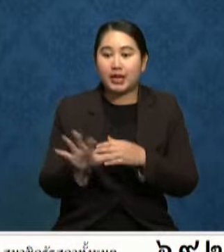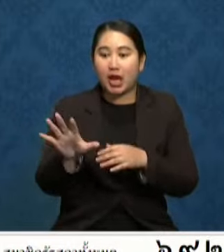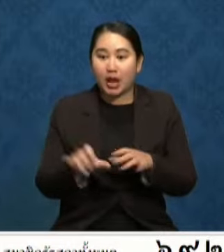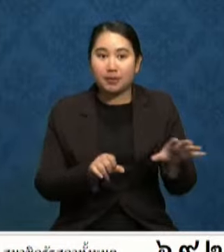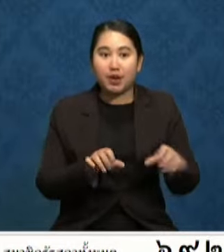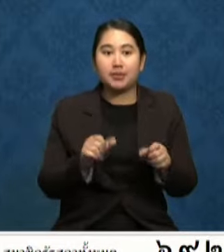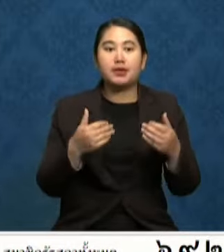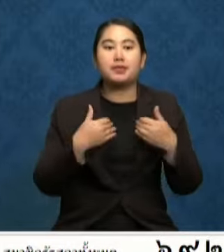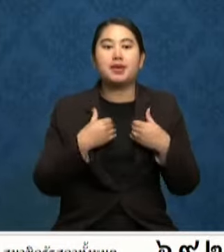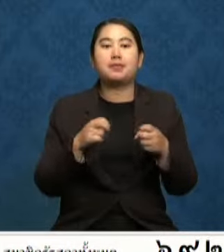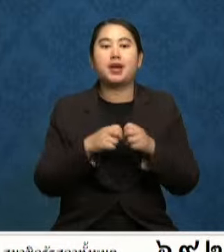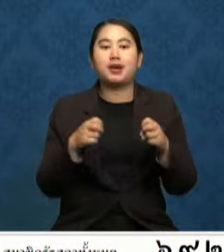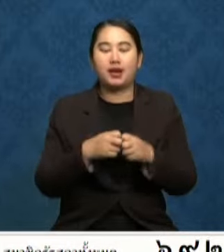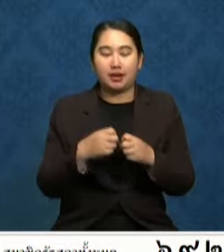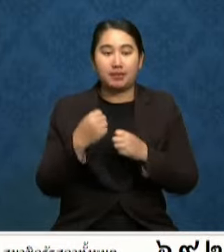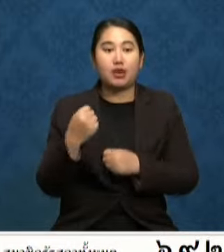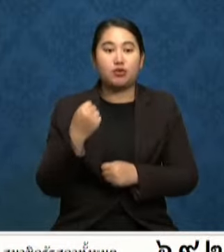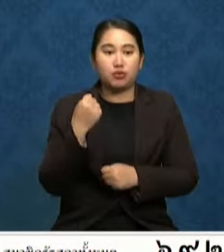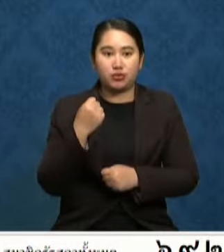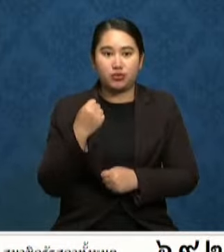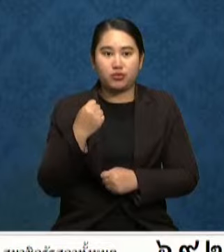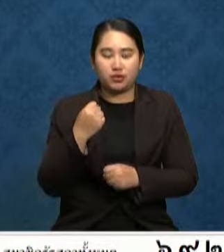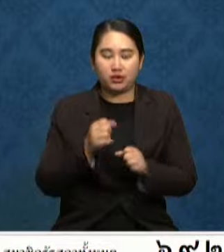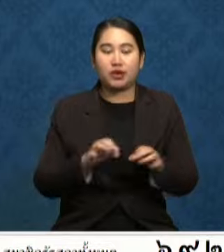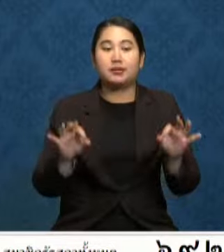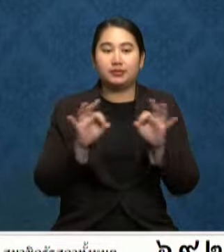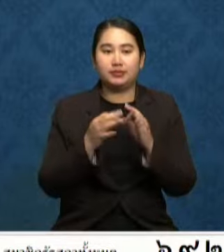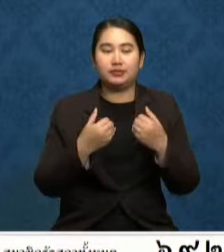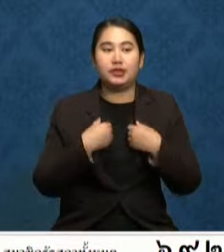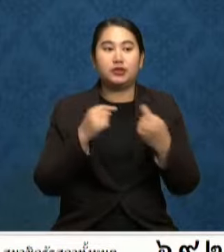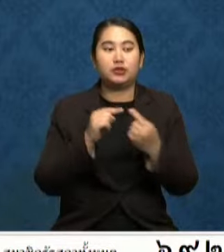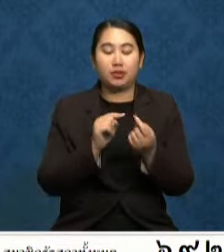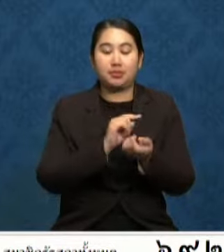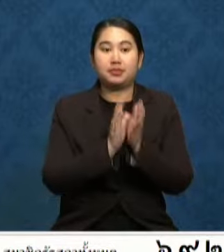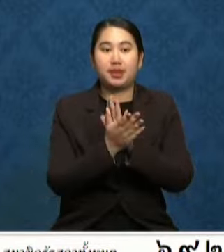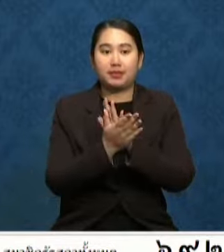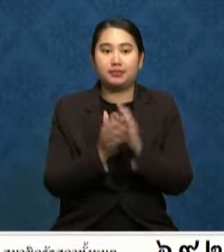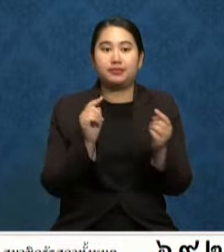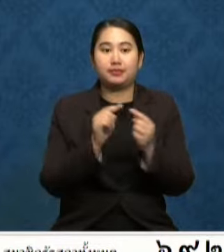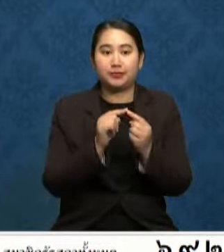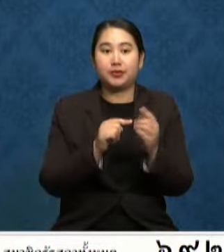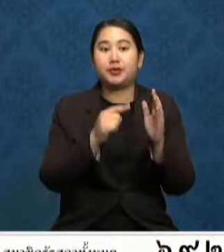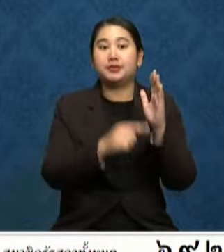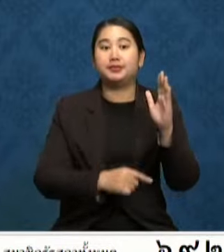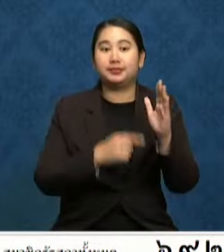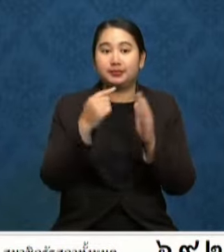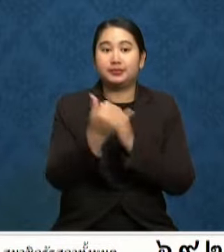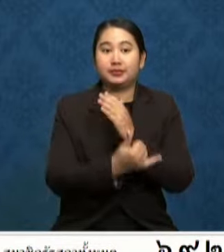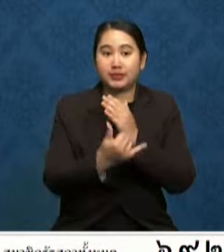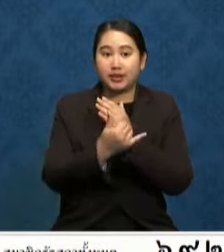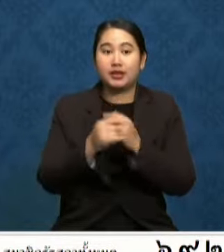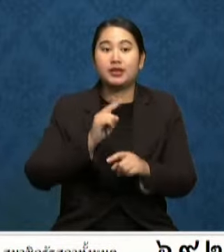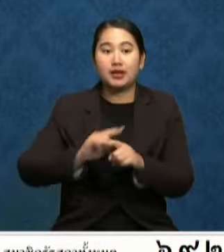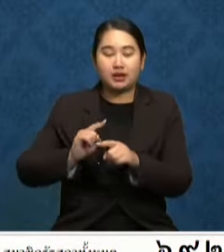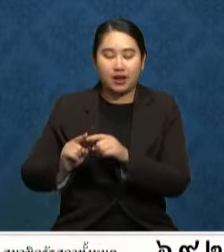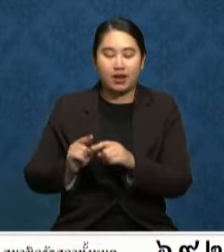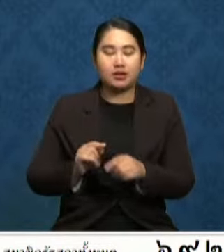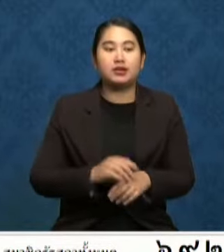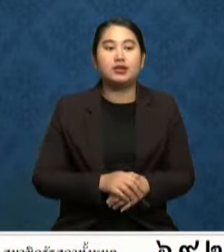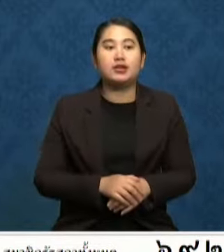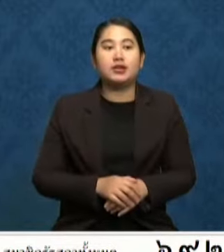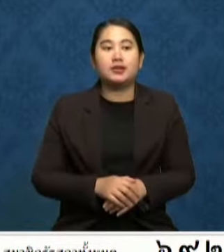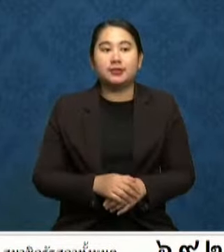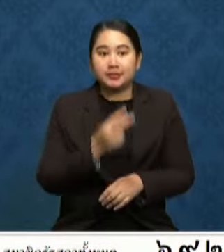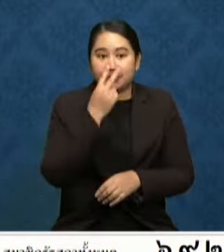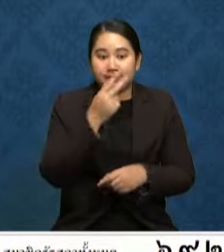อัี้คือภายความมนคงที่ใหญ่หลวงก็คือการเปยไปอทางภูมิลธษาต์ซึ่งรัฐบาลแพทรงทาน